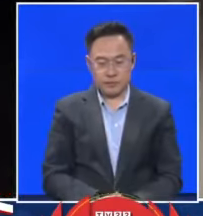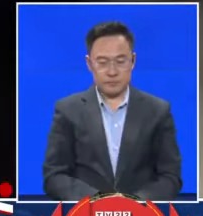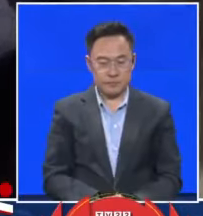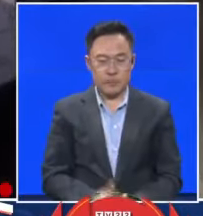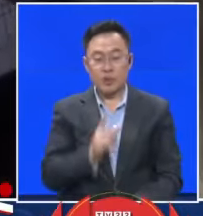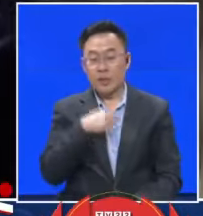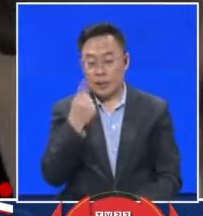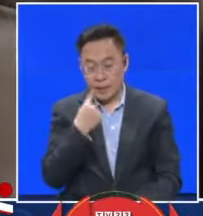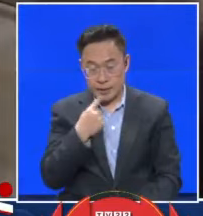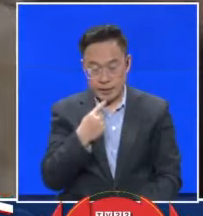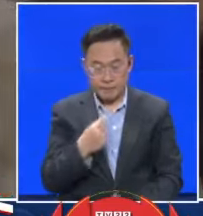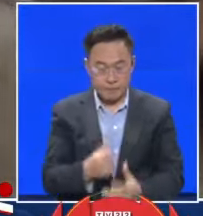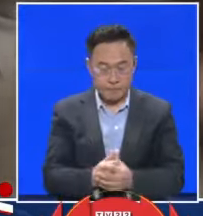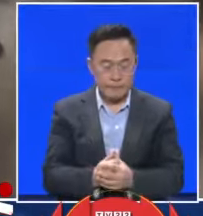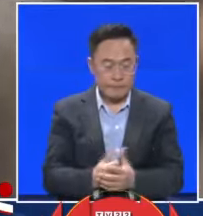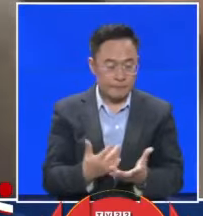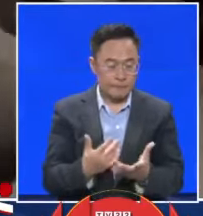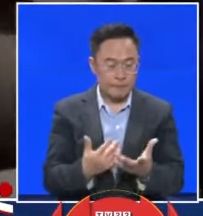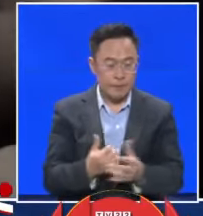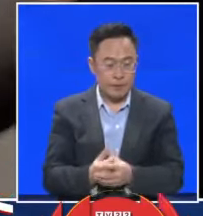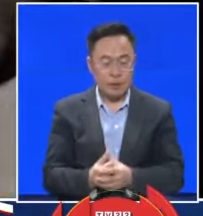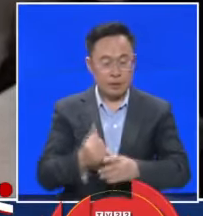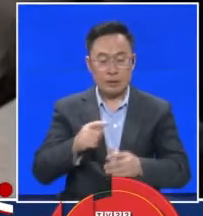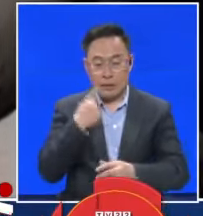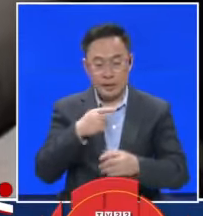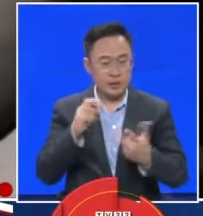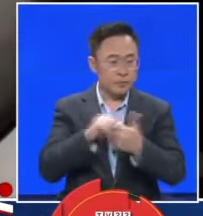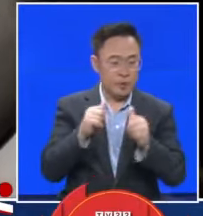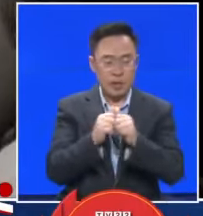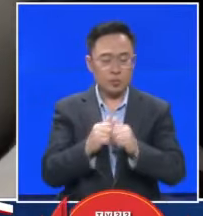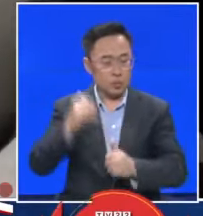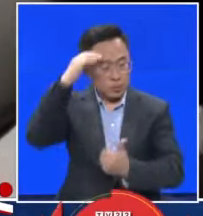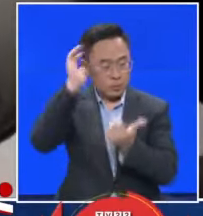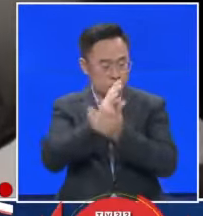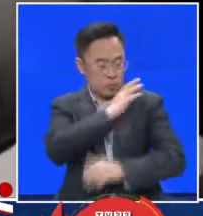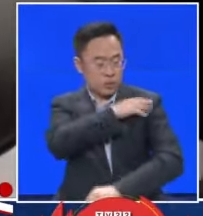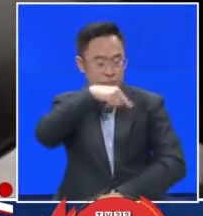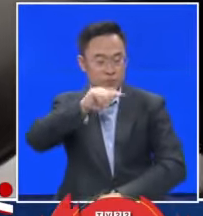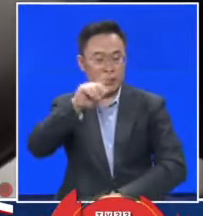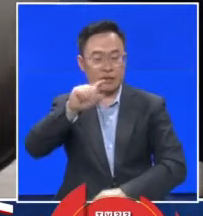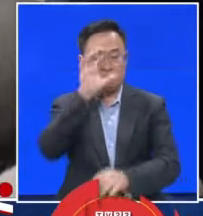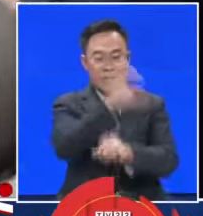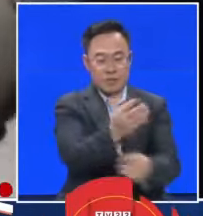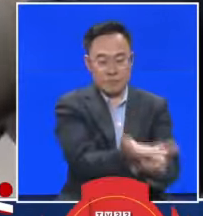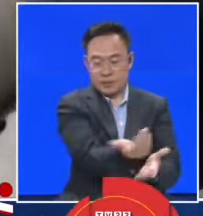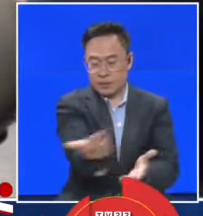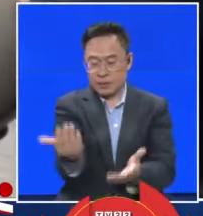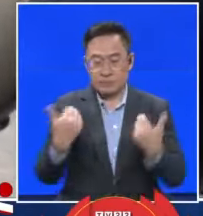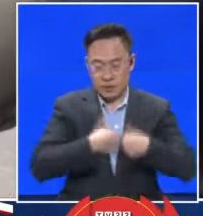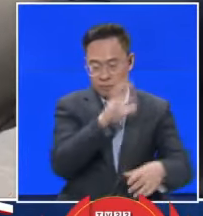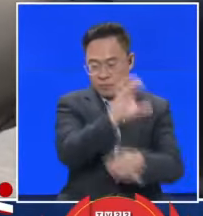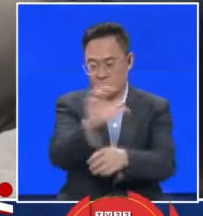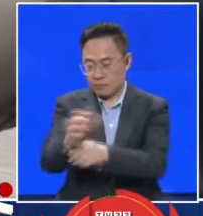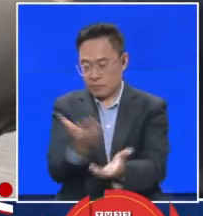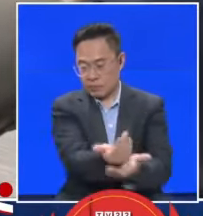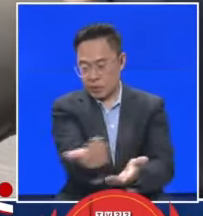ข้อมูลว่าพันตำรวจเอกนายนี้เคยมีพฤติกรรมในหลายพื้นที่คือได้เก็บสวยนะบิ๊กต่อบอกเรื่องนี้ก็ยังไม่ทราบขอตรวจส